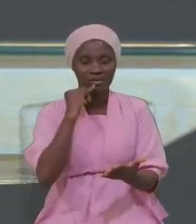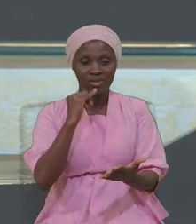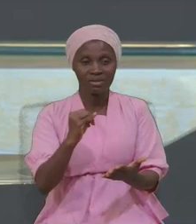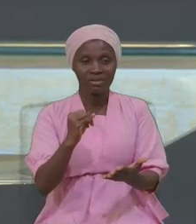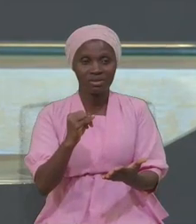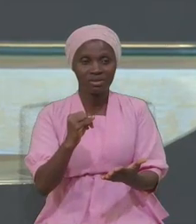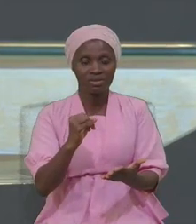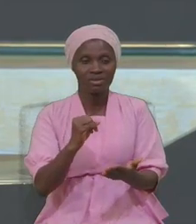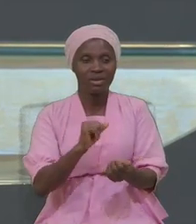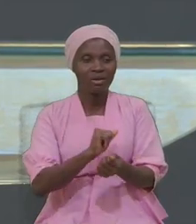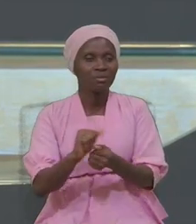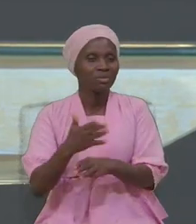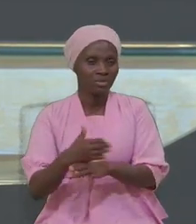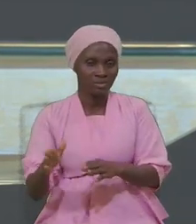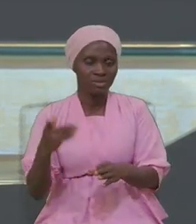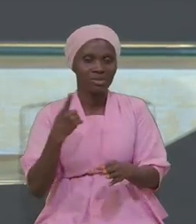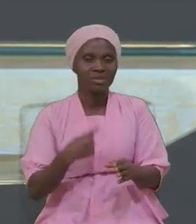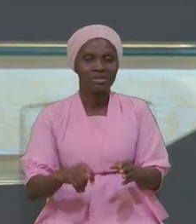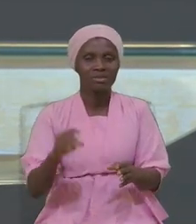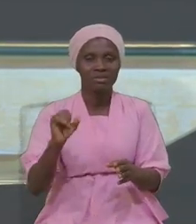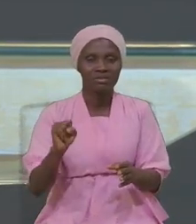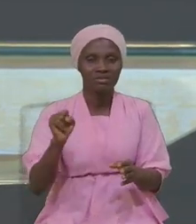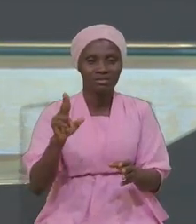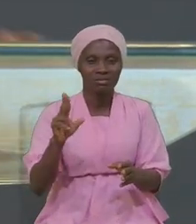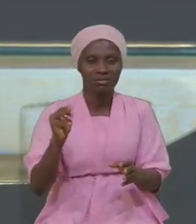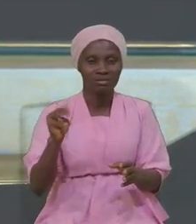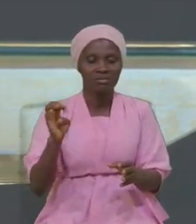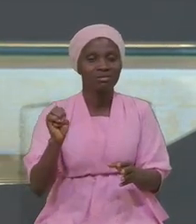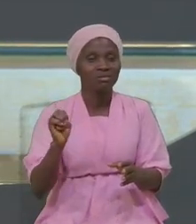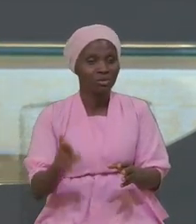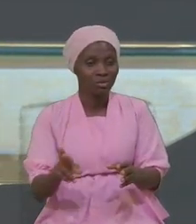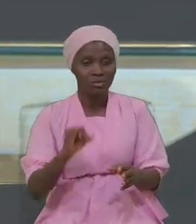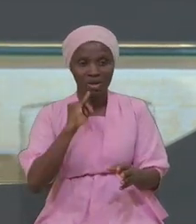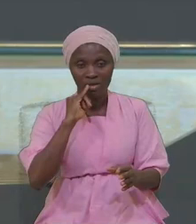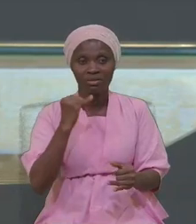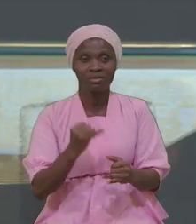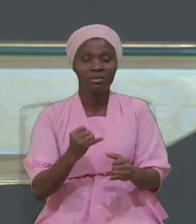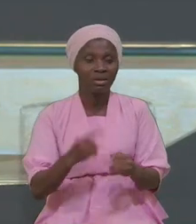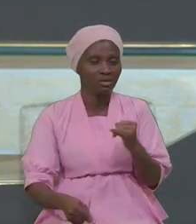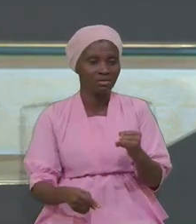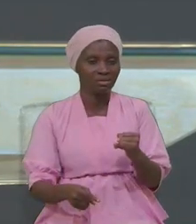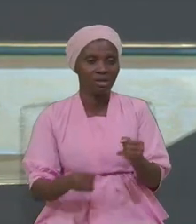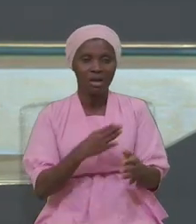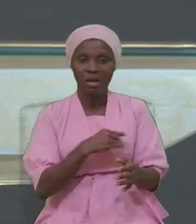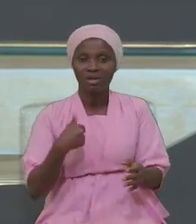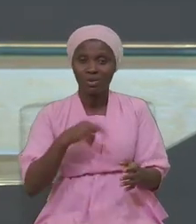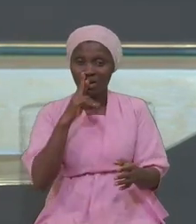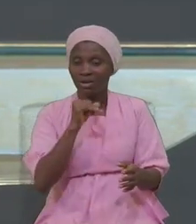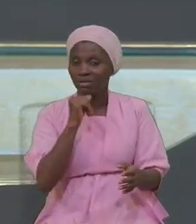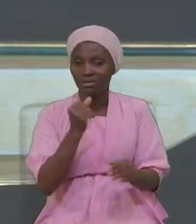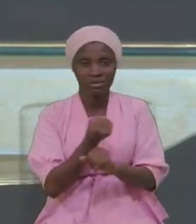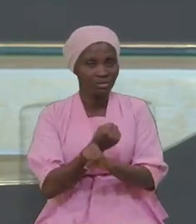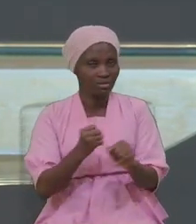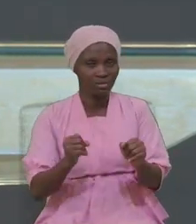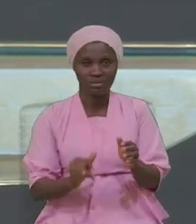Verset 20. La moisson est passée, l'été est fini, ils ne sont pas sauvés. Ouais,